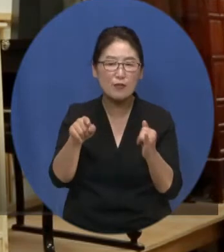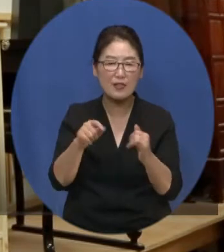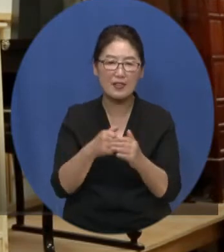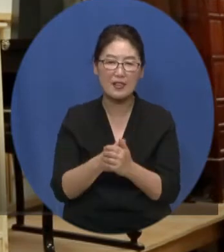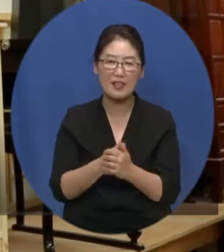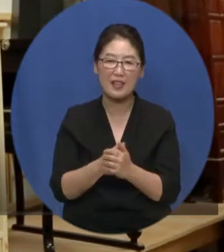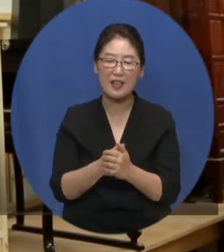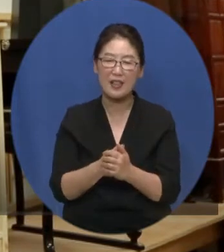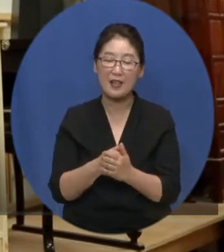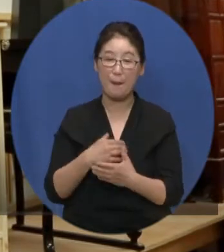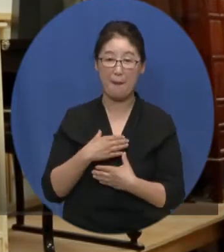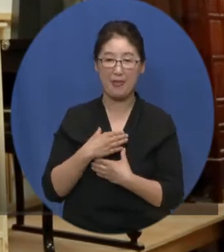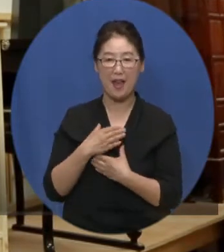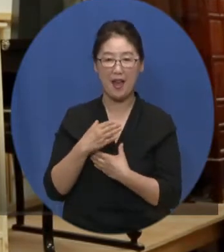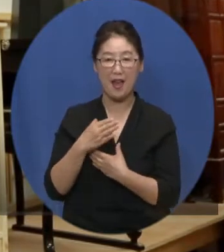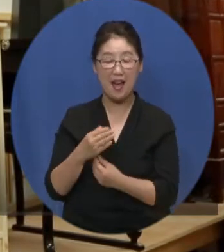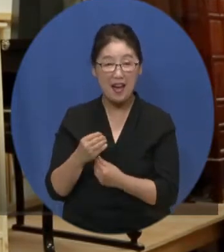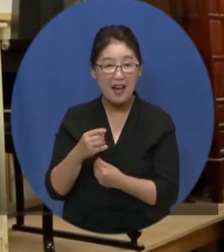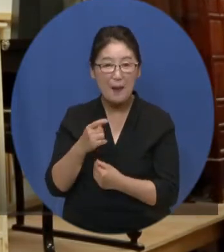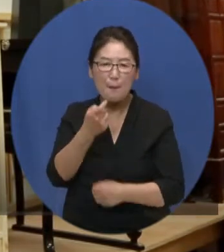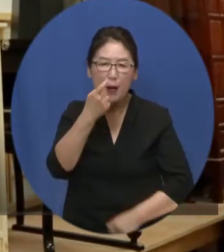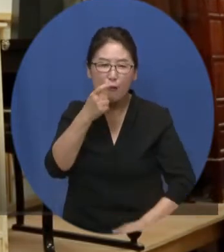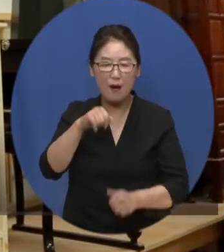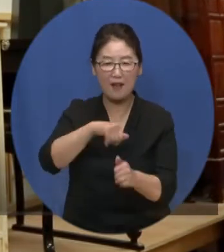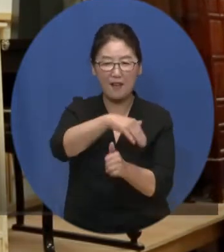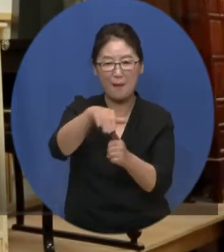그런 생각 그 다음에 뭐